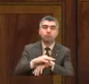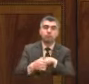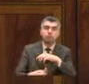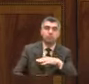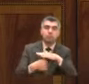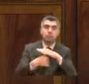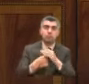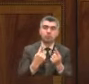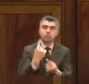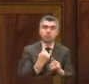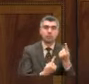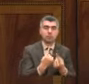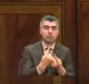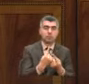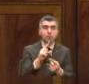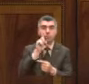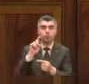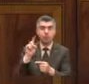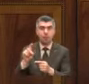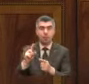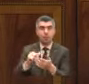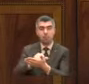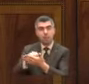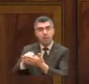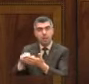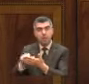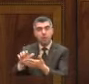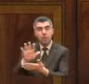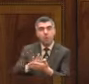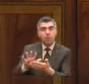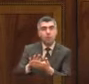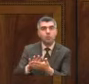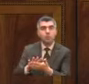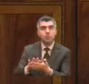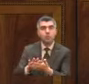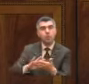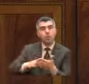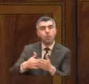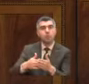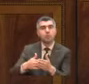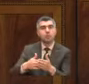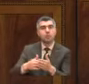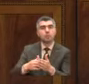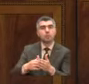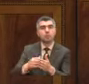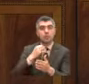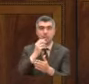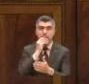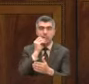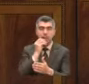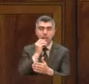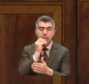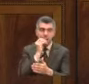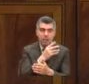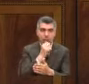السائل؟ شكون الجماعة الآن اللي قادة تخلص بما فيها لي جيستيونير ديليغي اللي قادين يخلصوا محطة ديال معالجة المياه، ومع ذلك تم